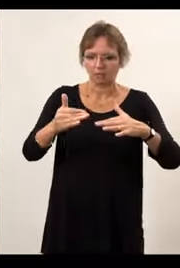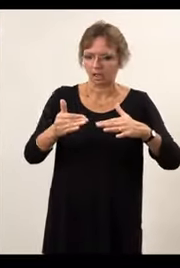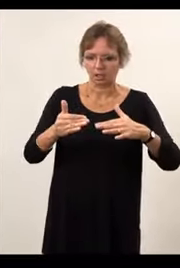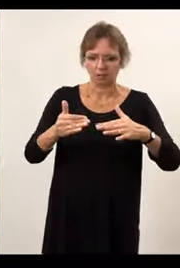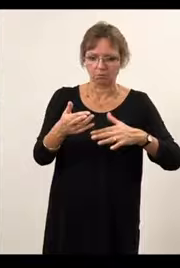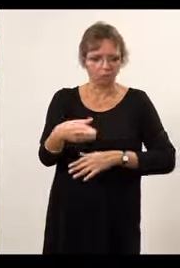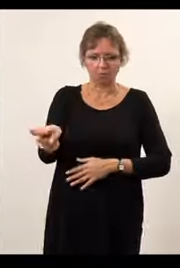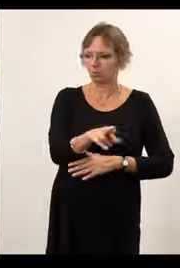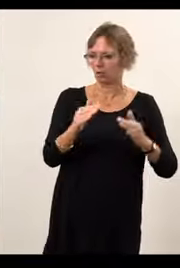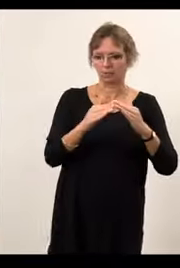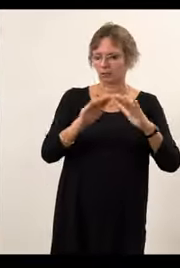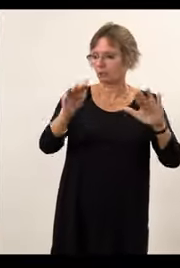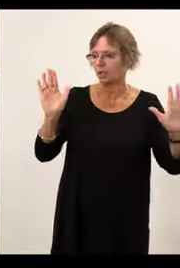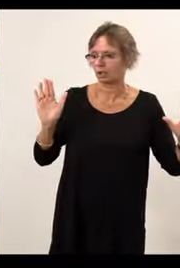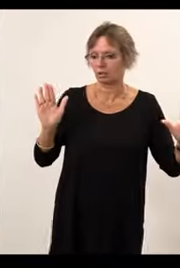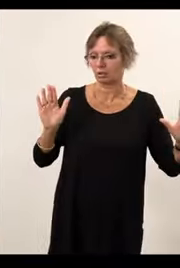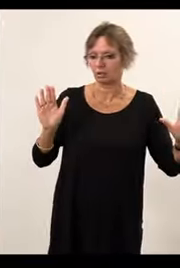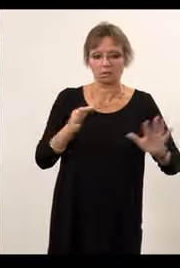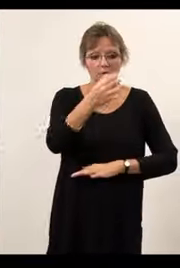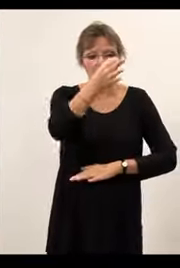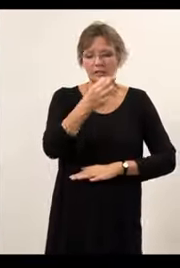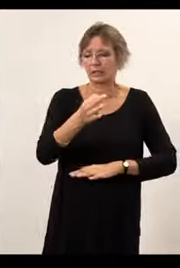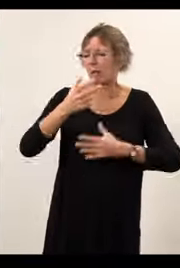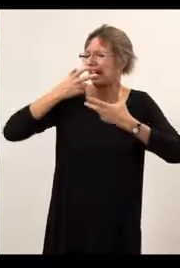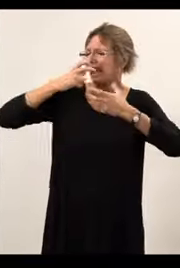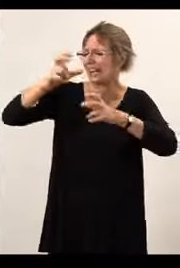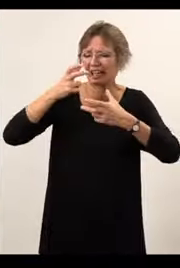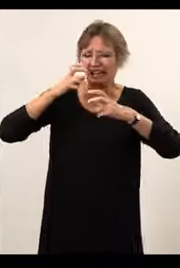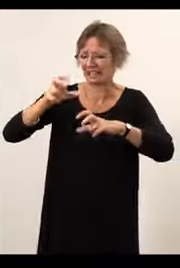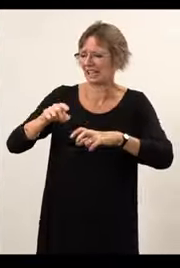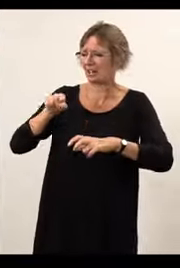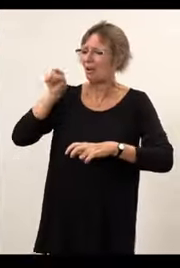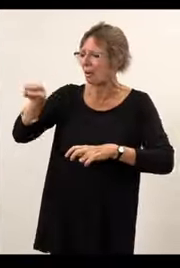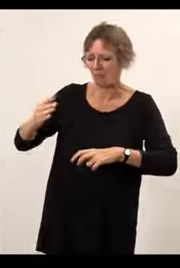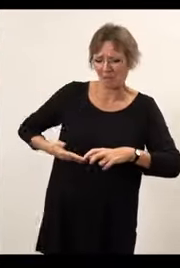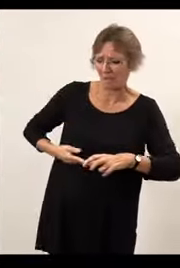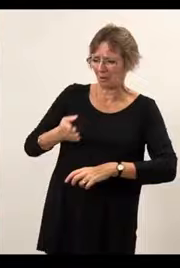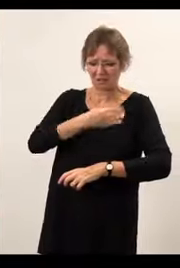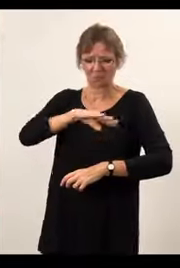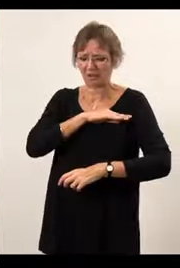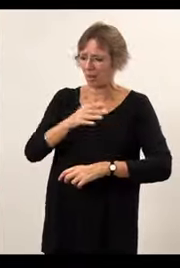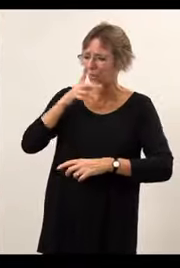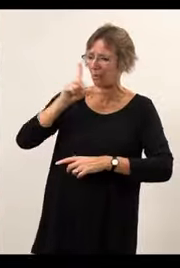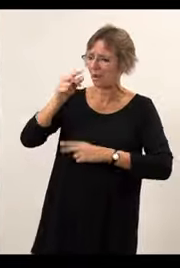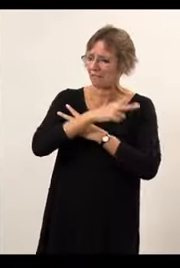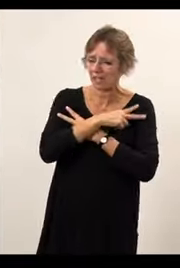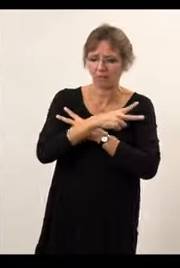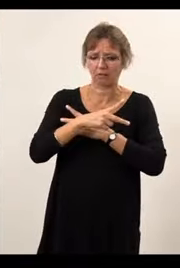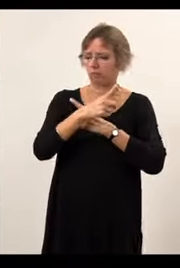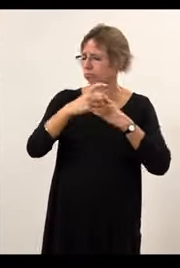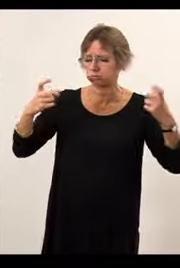Et il a fait demi-tour et il nous a ramenés à la maison en lui hurlant dessus que c'était de sa faute, si on partait pas en